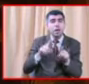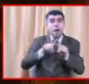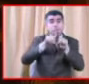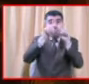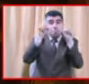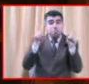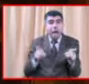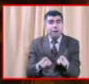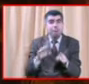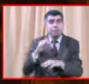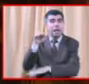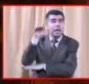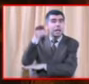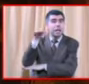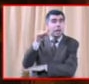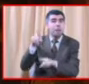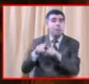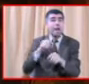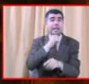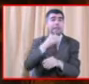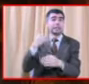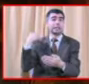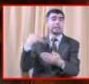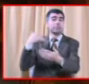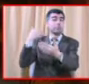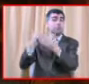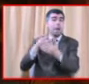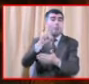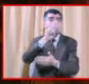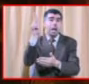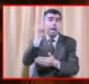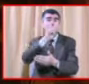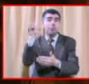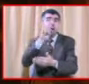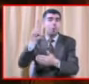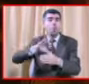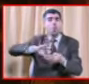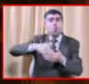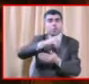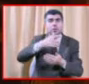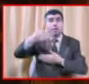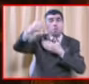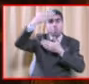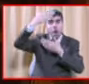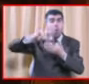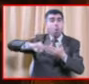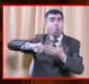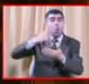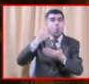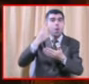هذه أقدم بيعة للملوك العلويين كانت من هذه المنطقة، هذه هي الحفرة ديال واد